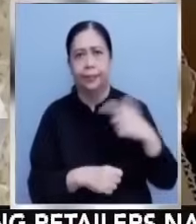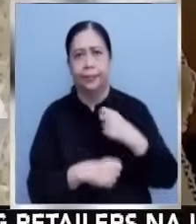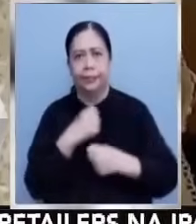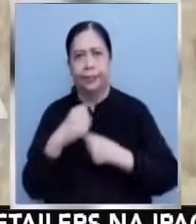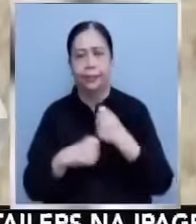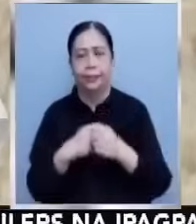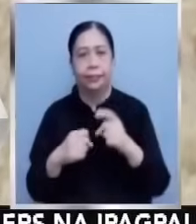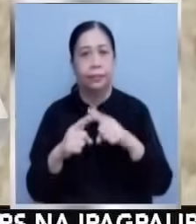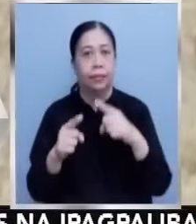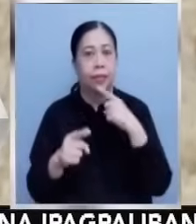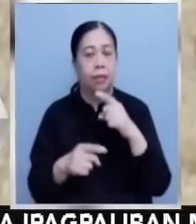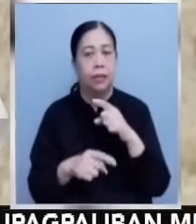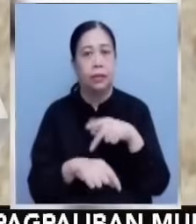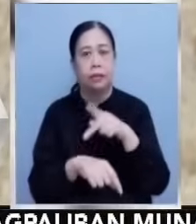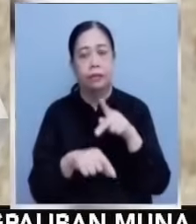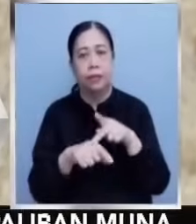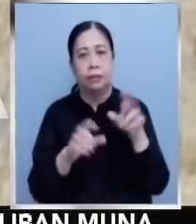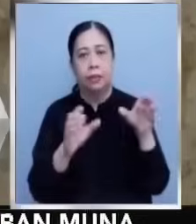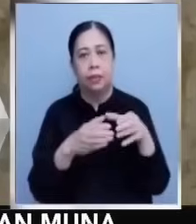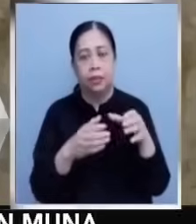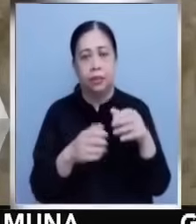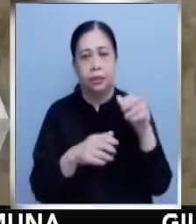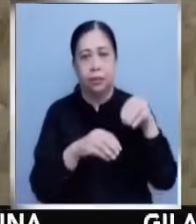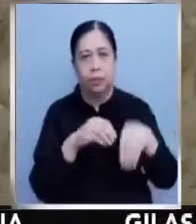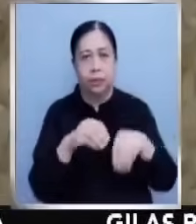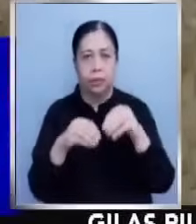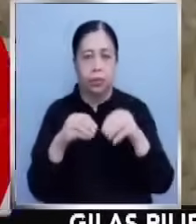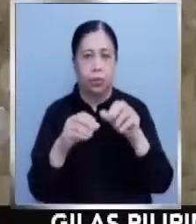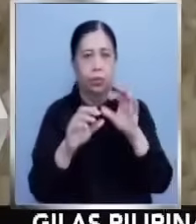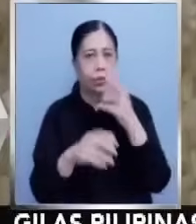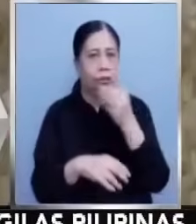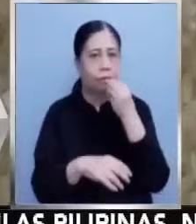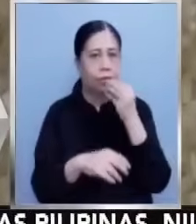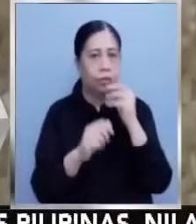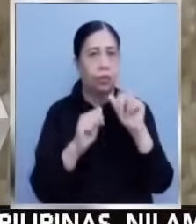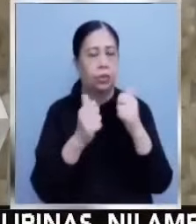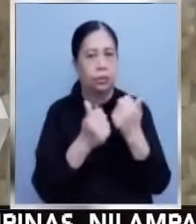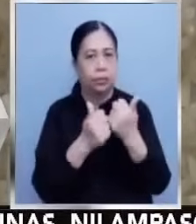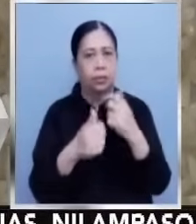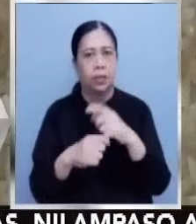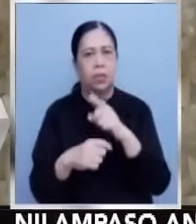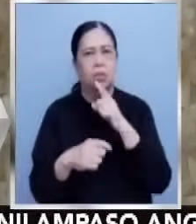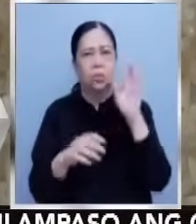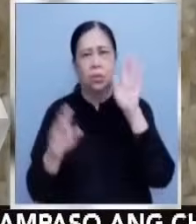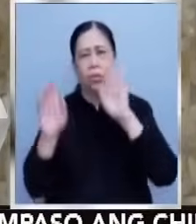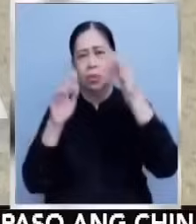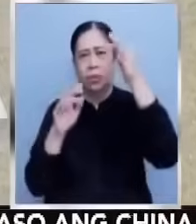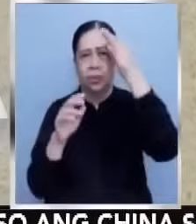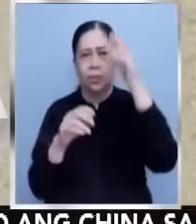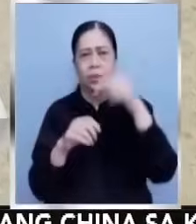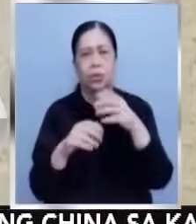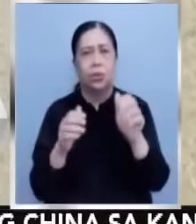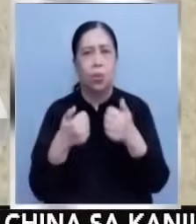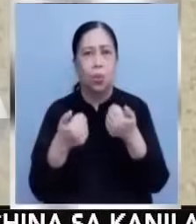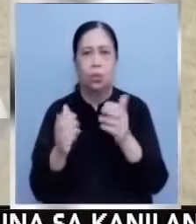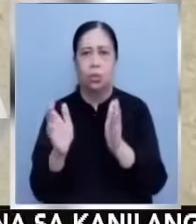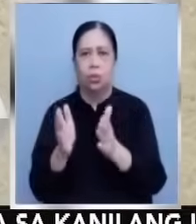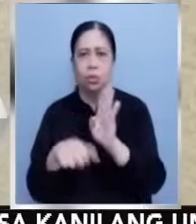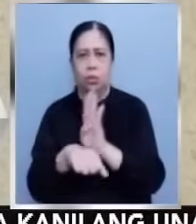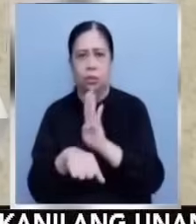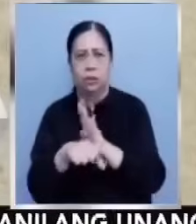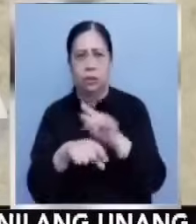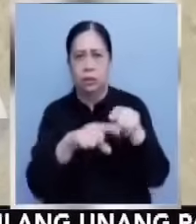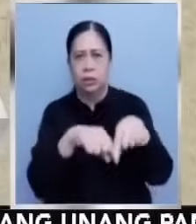Philippine Chamber of Agriculture and Food Incorporated, tiyak daw na mamamroblema ang maliliit na negosyanteng umaasa